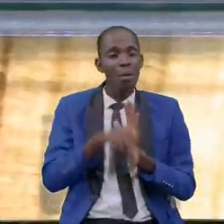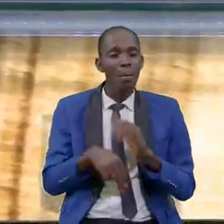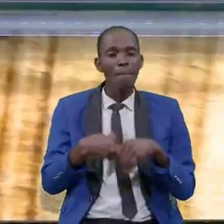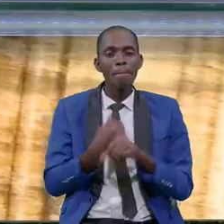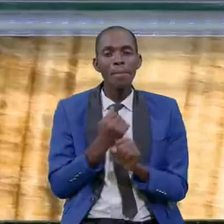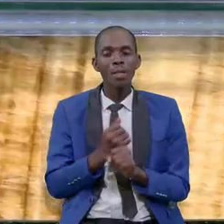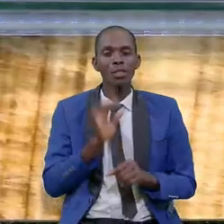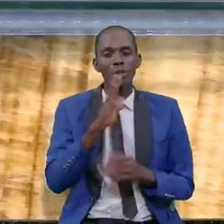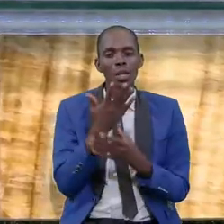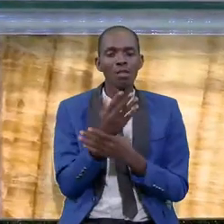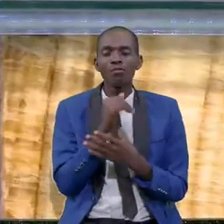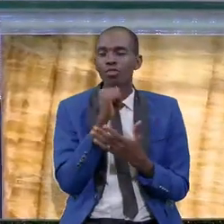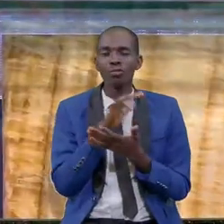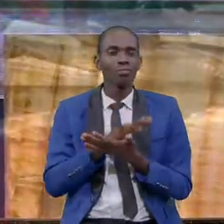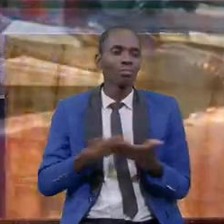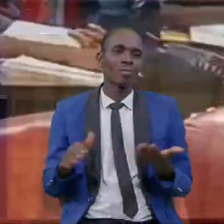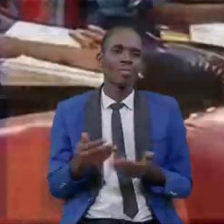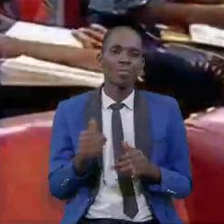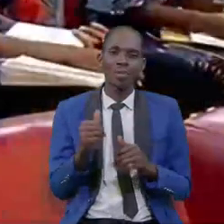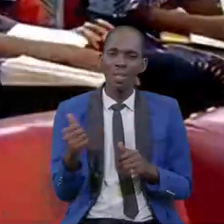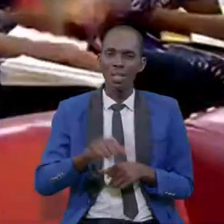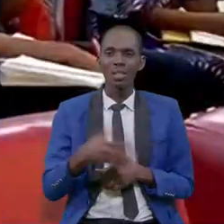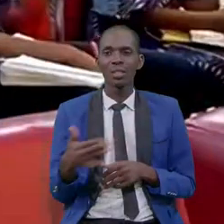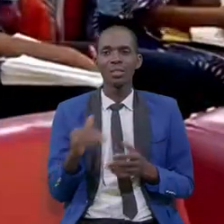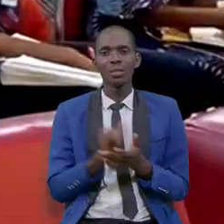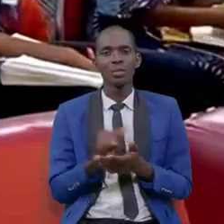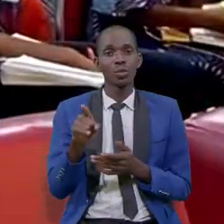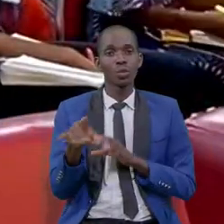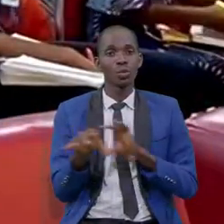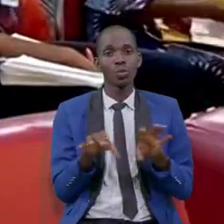souillure salit nos mains. Tout ce qu'on fait,